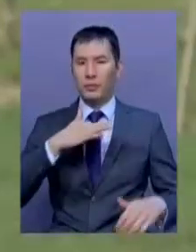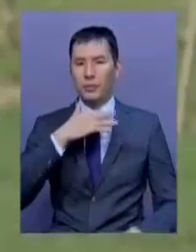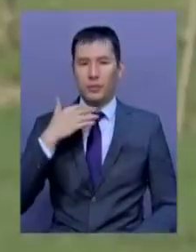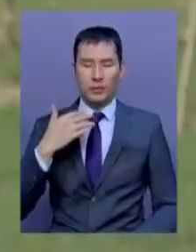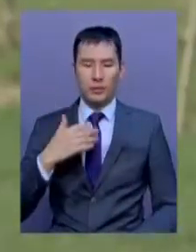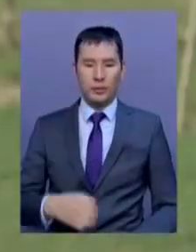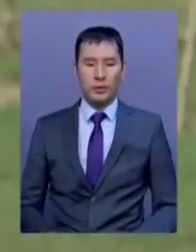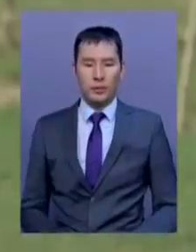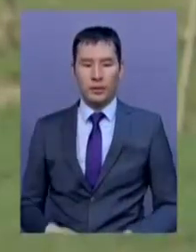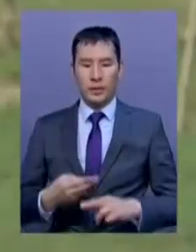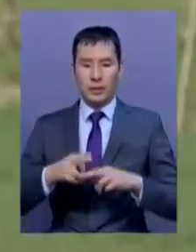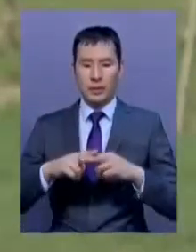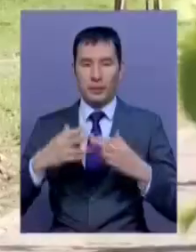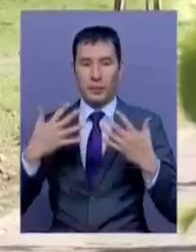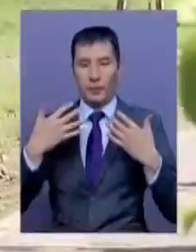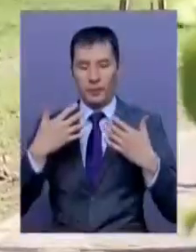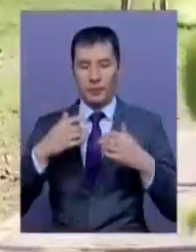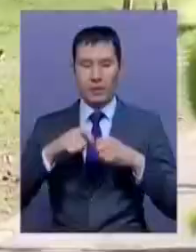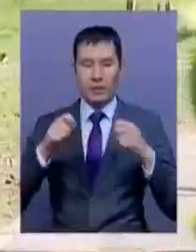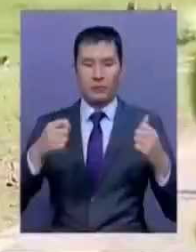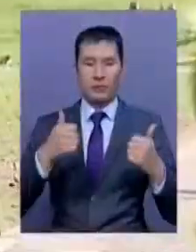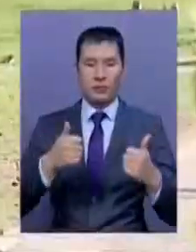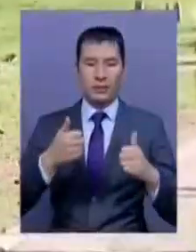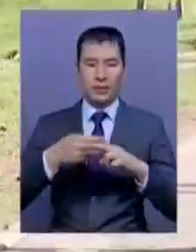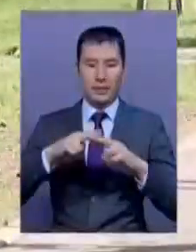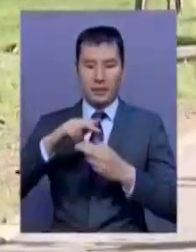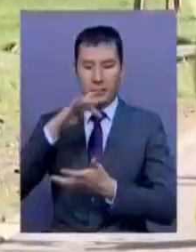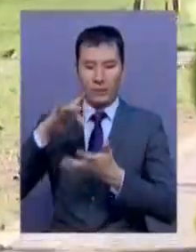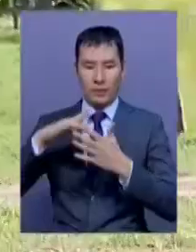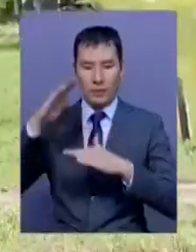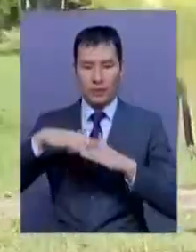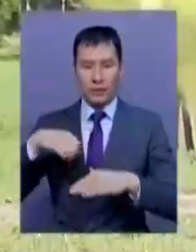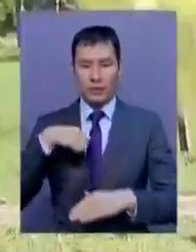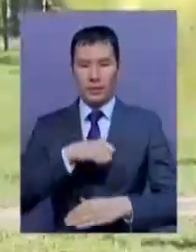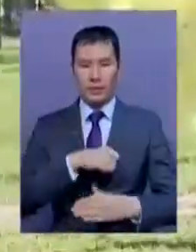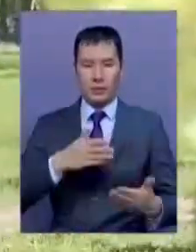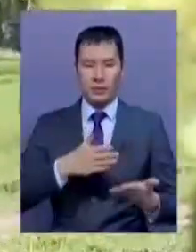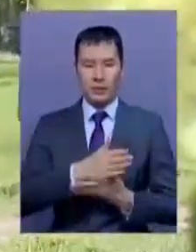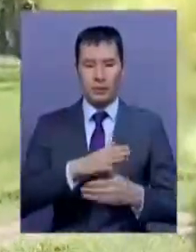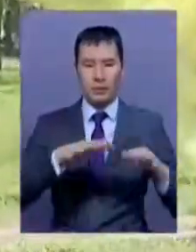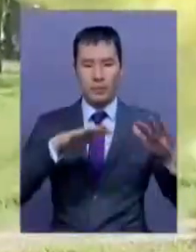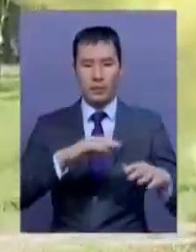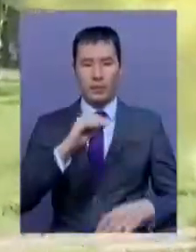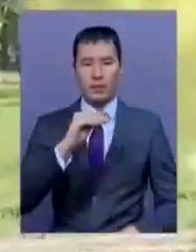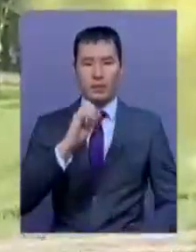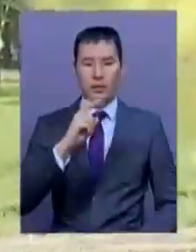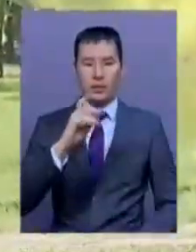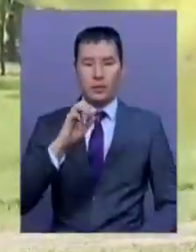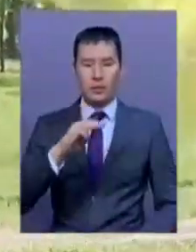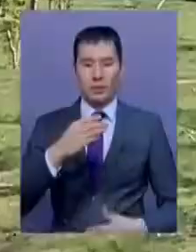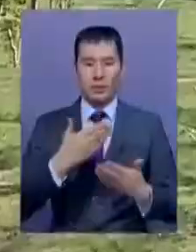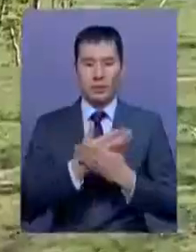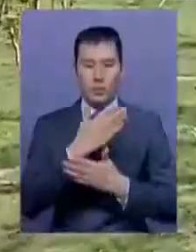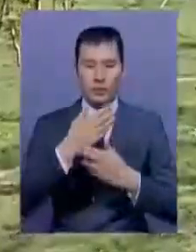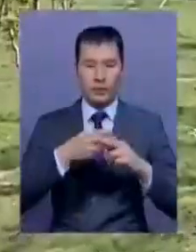мына саябақтың ашылып жатқаны. Жұмыс сапарымен барған қала басшысы алдымен дәл осы жасқанат ықшамауданындағы жаңа саябақты